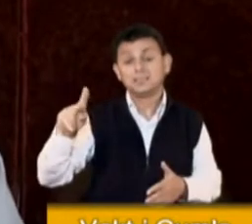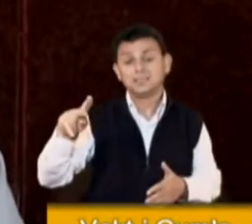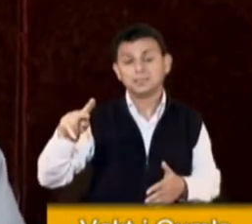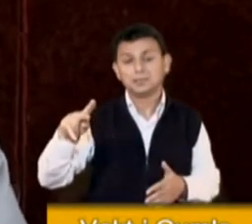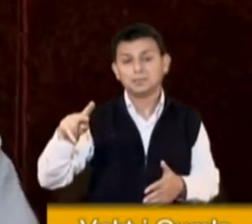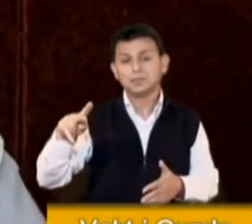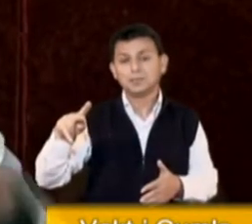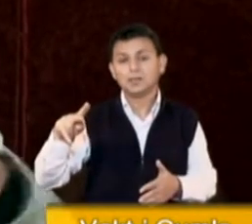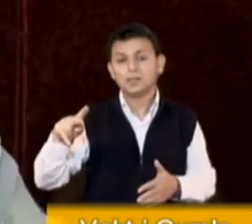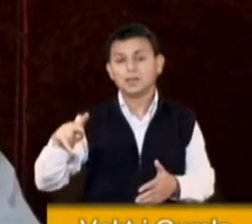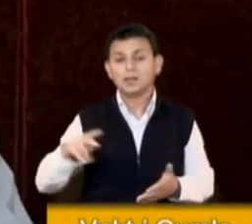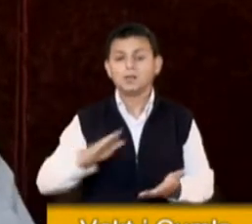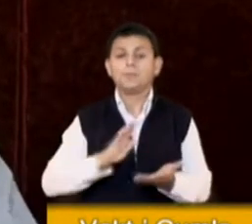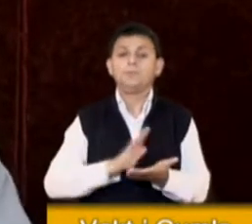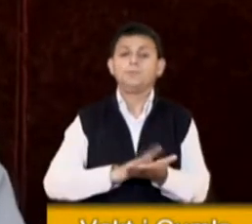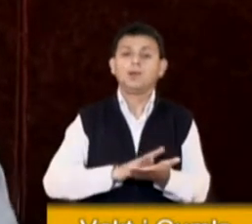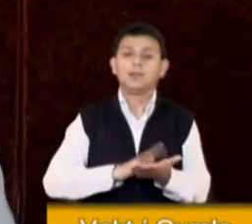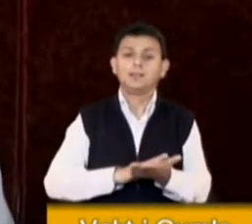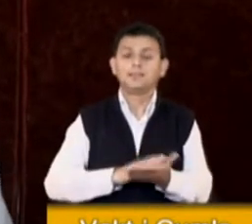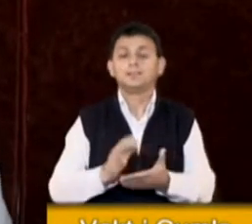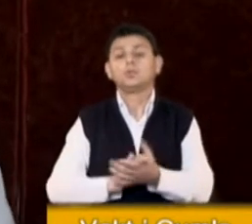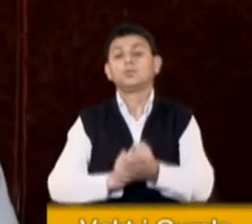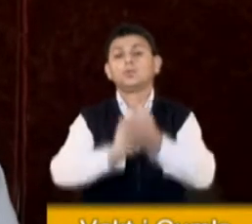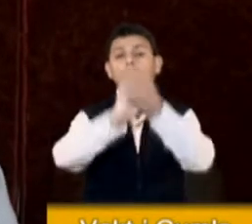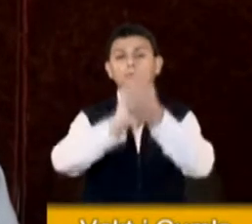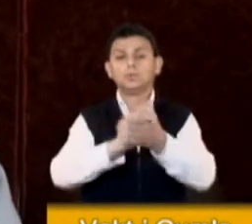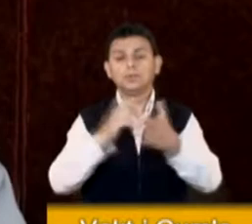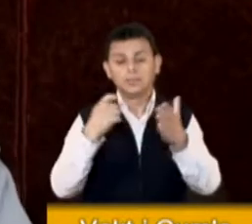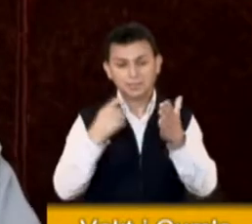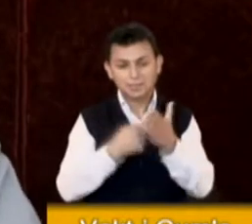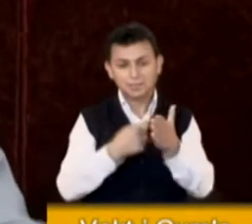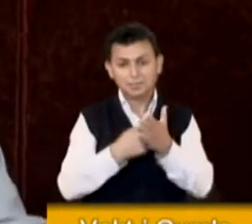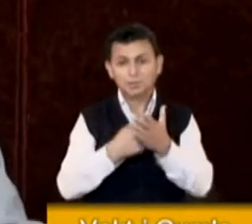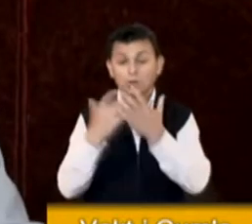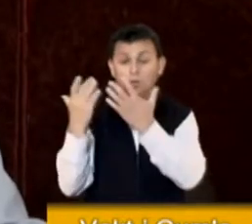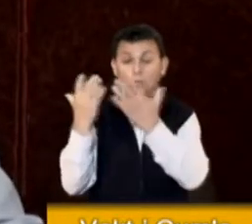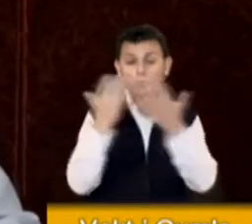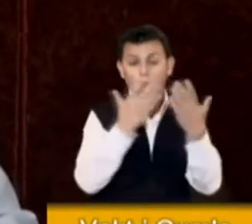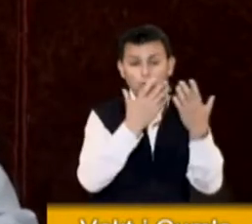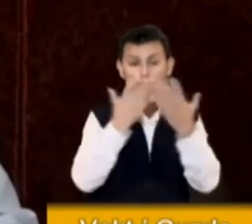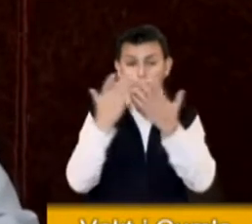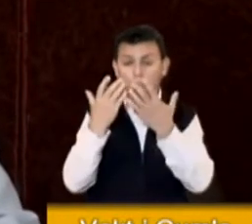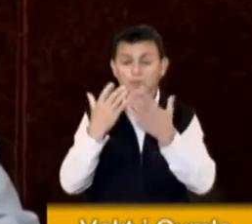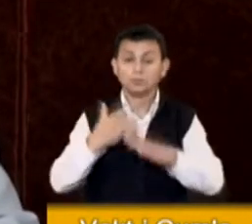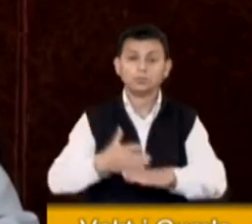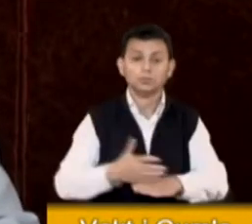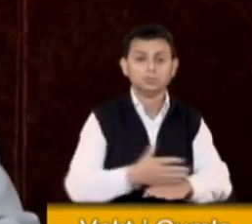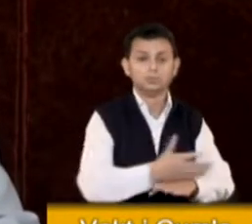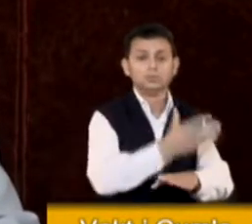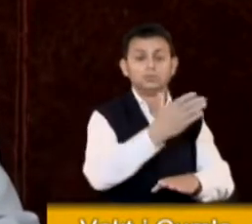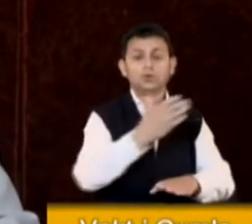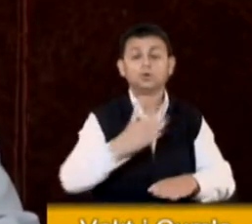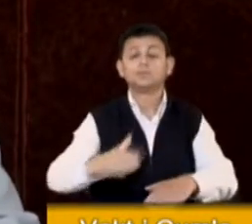gibi mukaddes isimlerle bile yazıp takınmak veya okumak müstahap